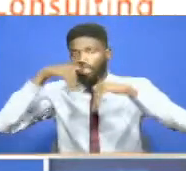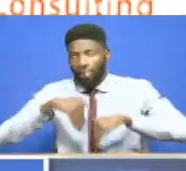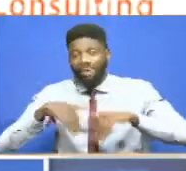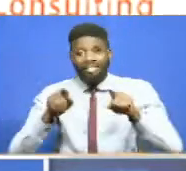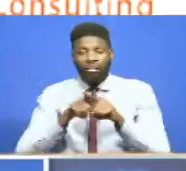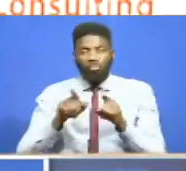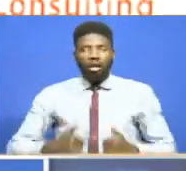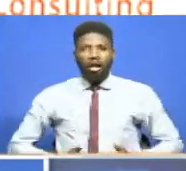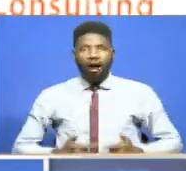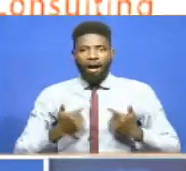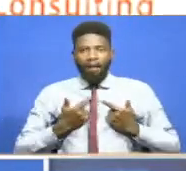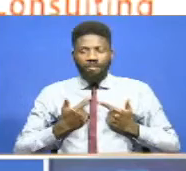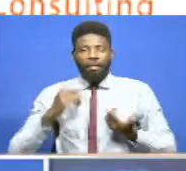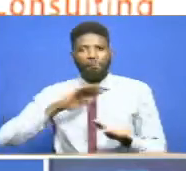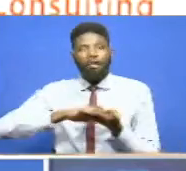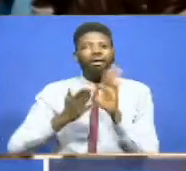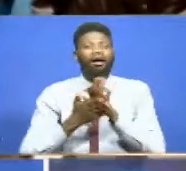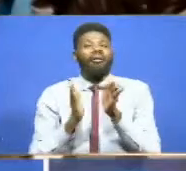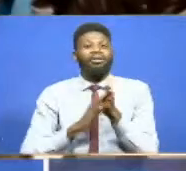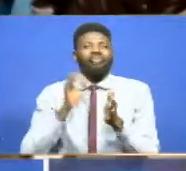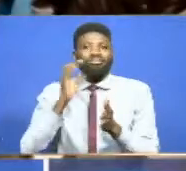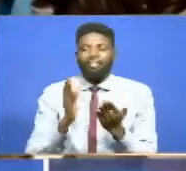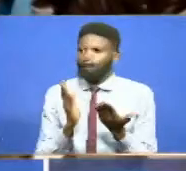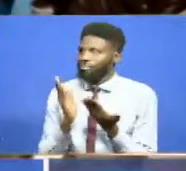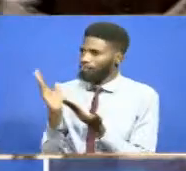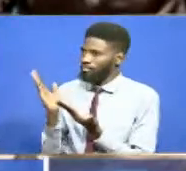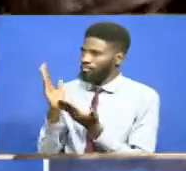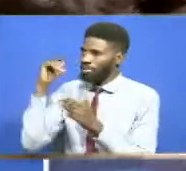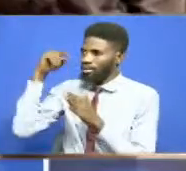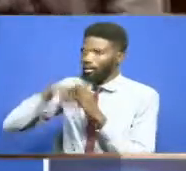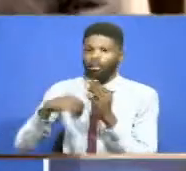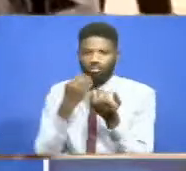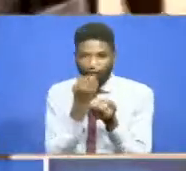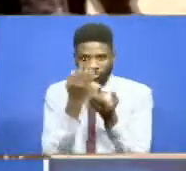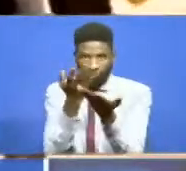gharama ya maisha. Tupate taarifa kamili.